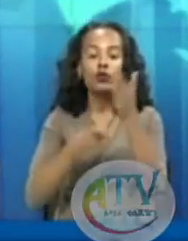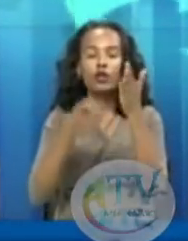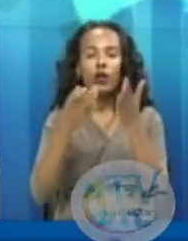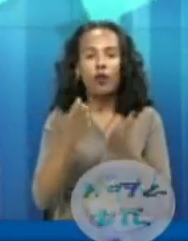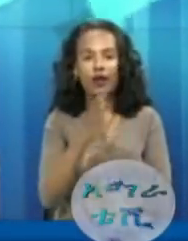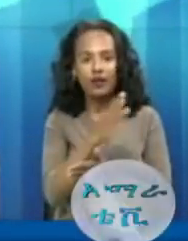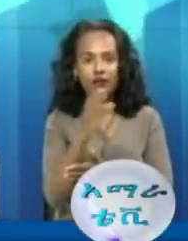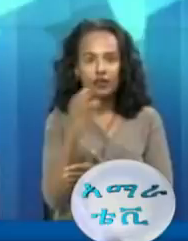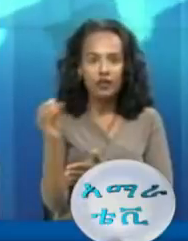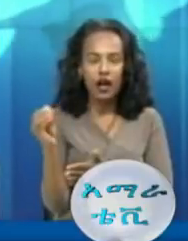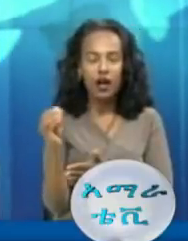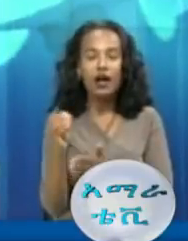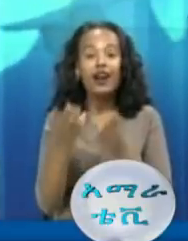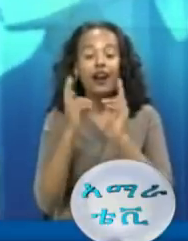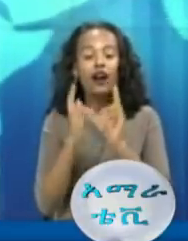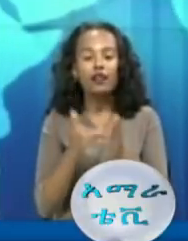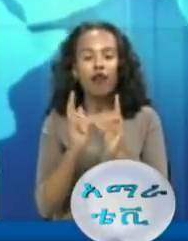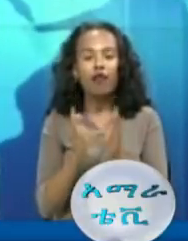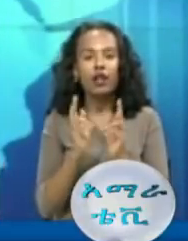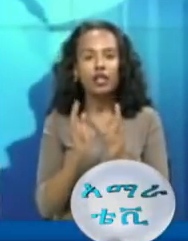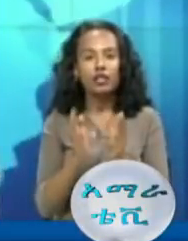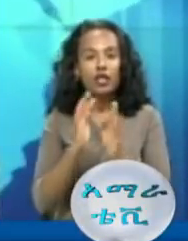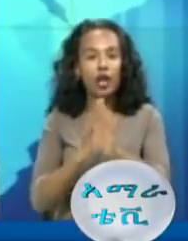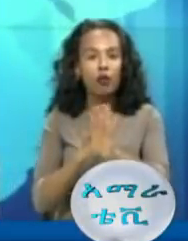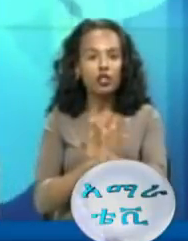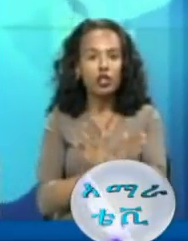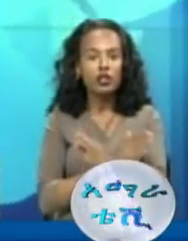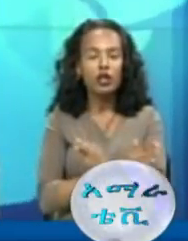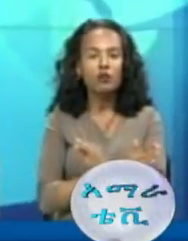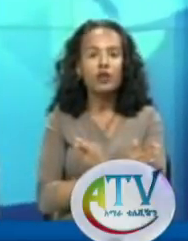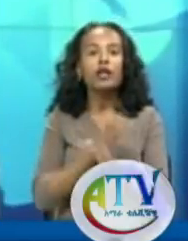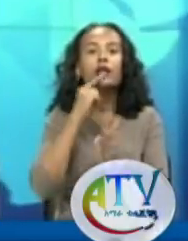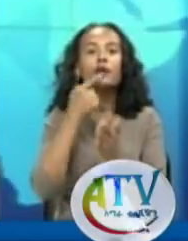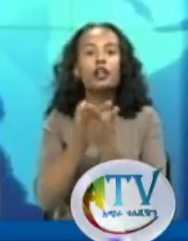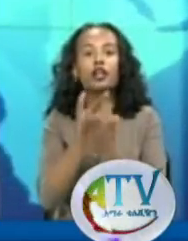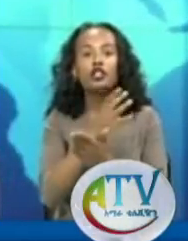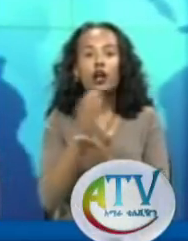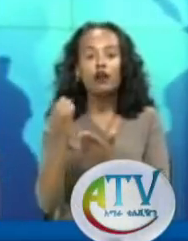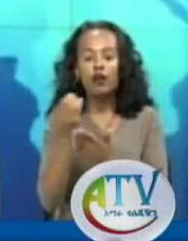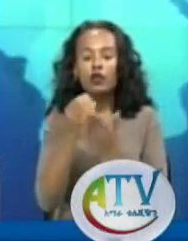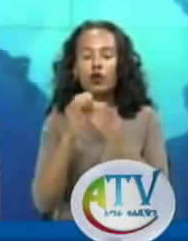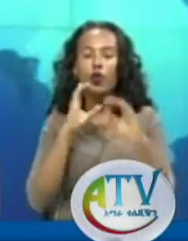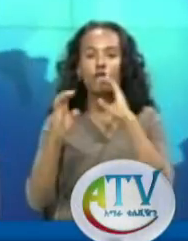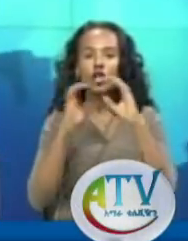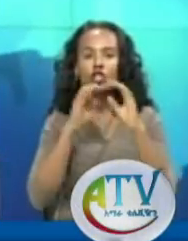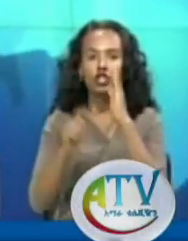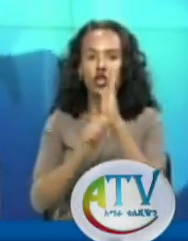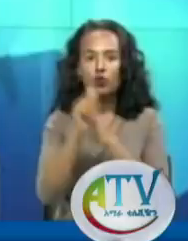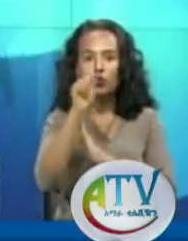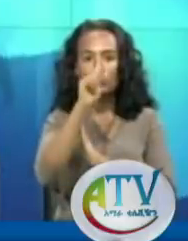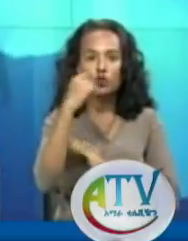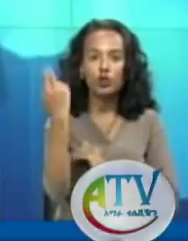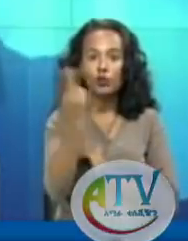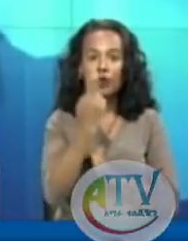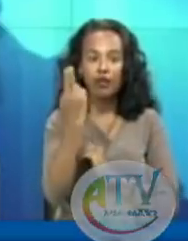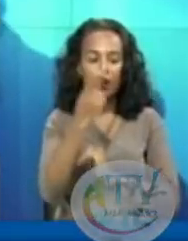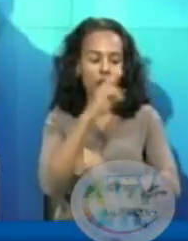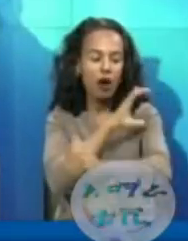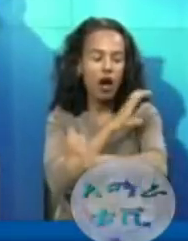ውጤታማነትንና ቀልጣፋነትን ለማሻሻልም የመረጃና የኮሚኒኬሽን ቴክኖሎጂዎች የመጠቀም